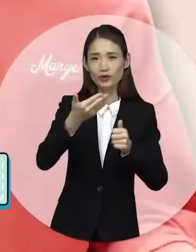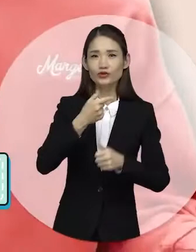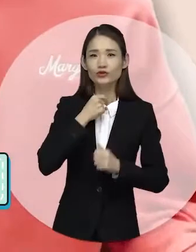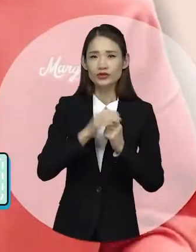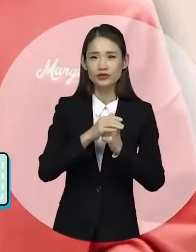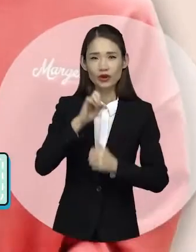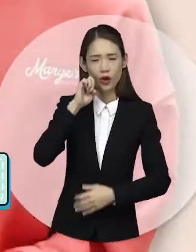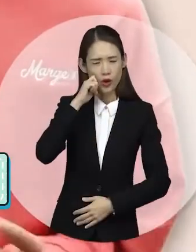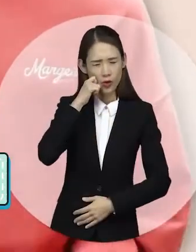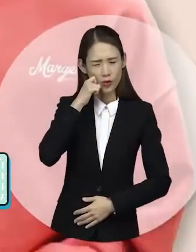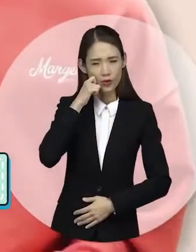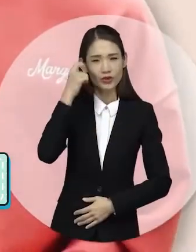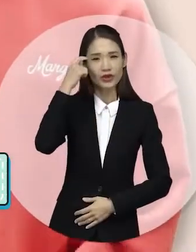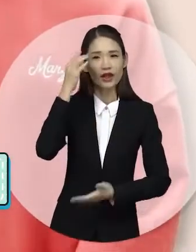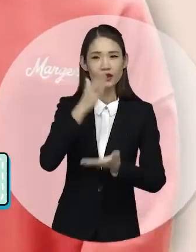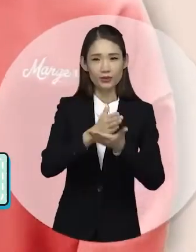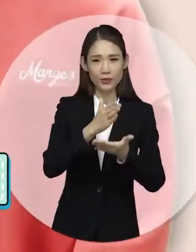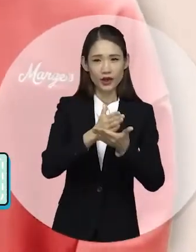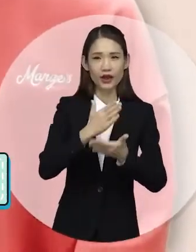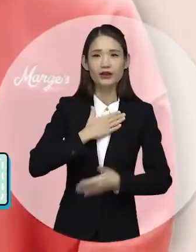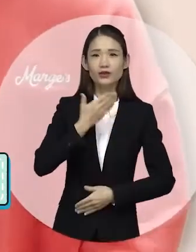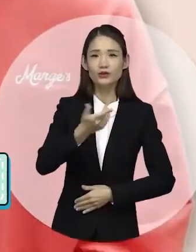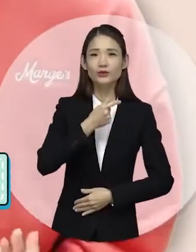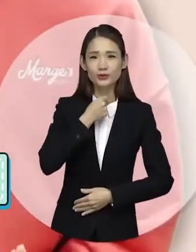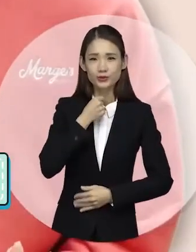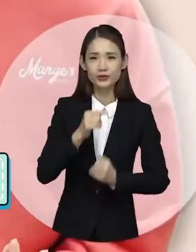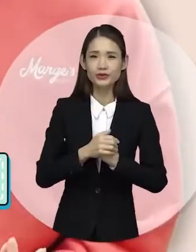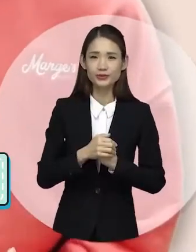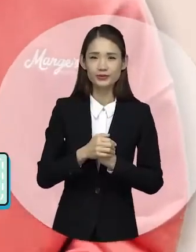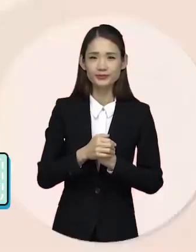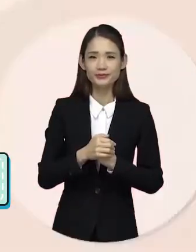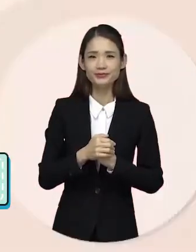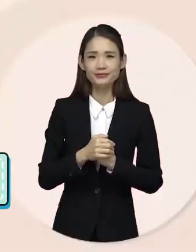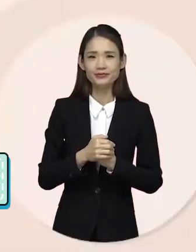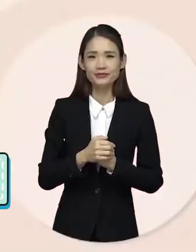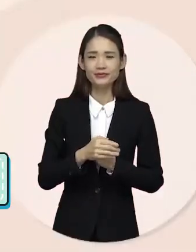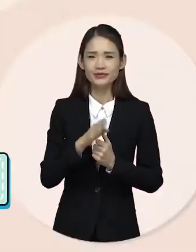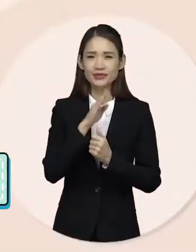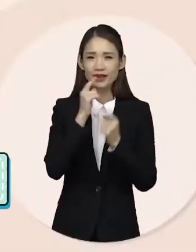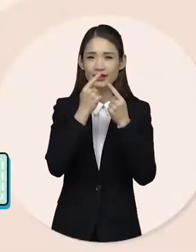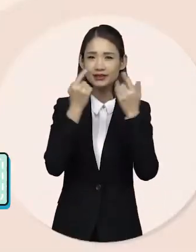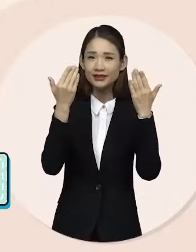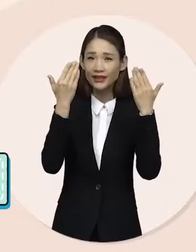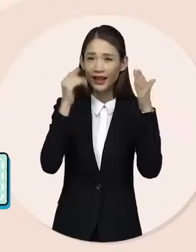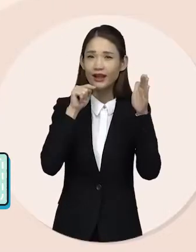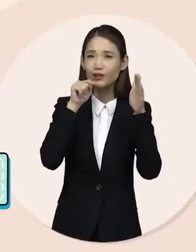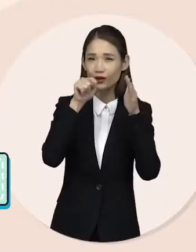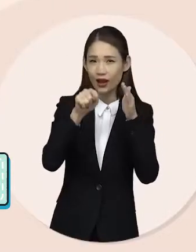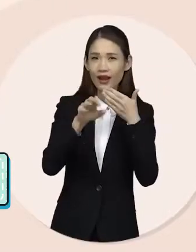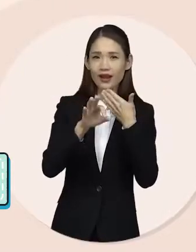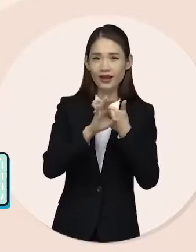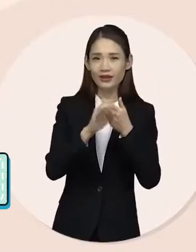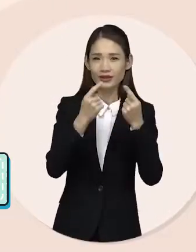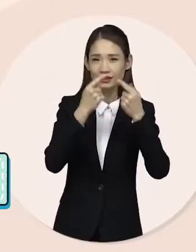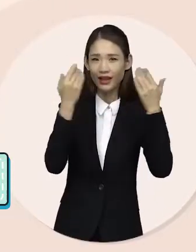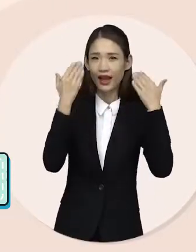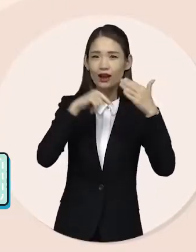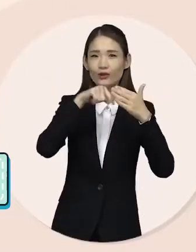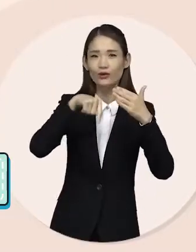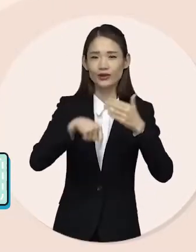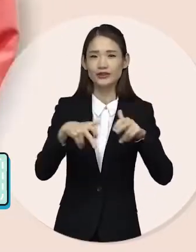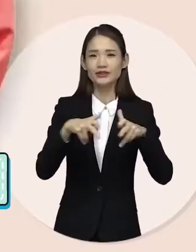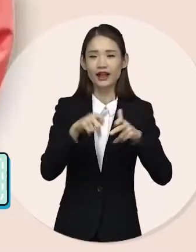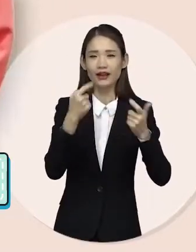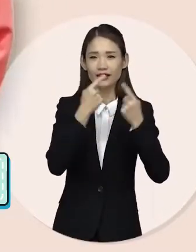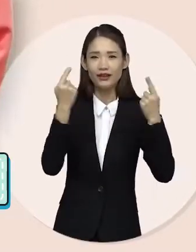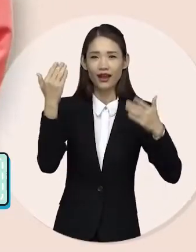싶어요. 좀 어려워하시는 분들, 그런 분들에게 좀 알려드리고 싶어요. 사실 이제 대학교를 가면은